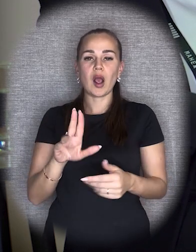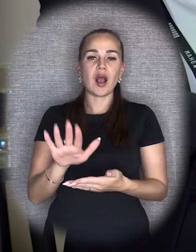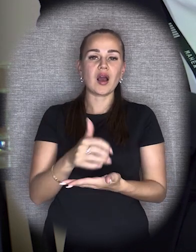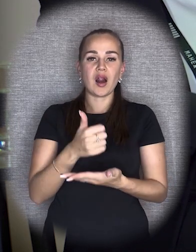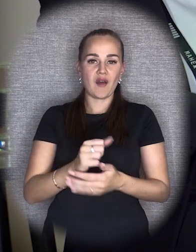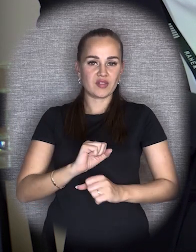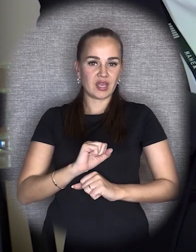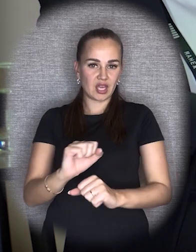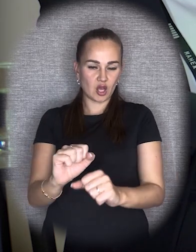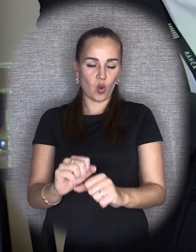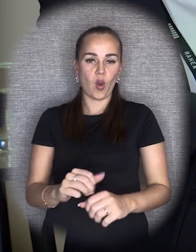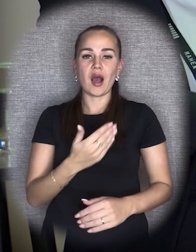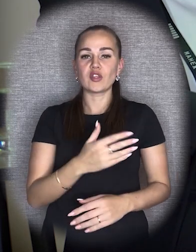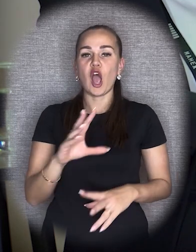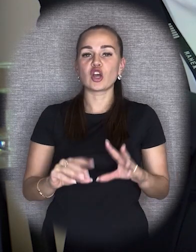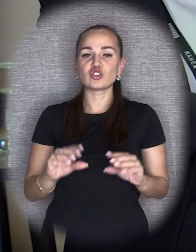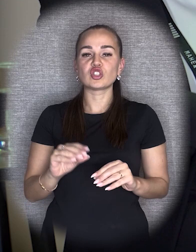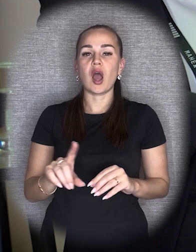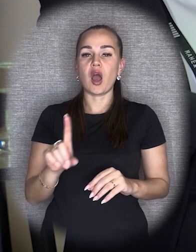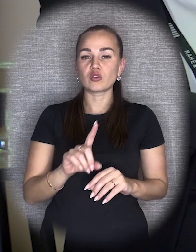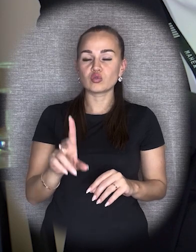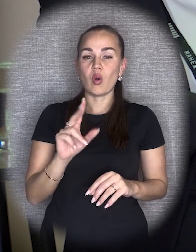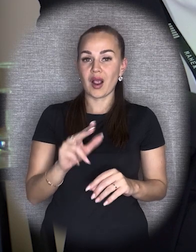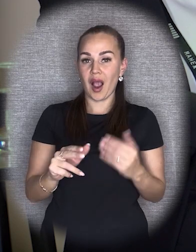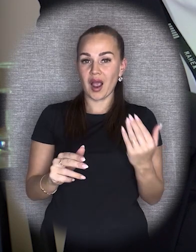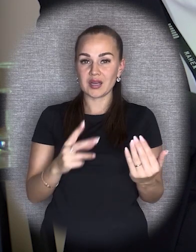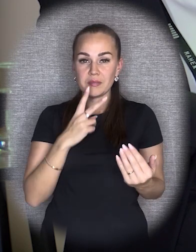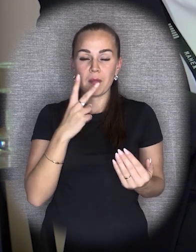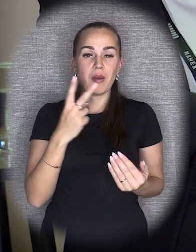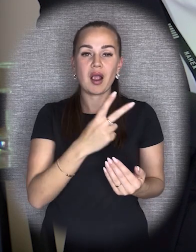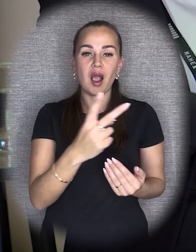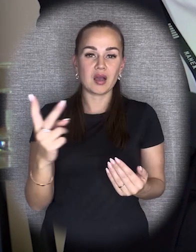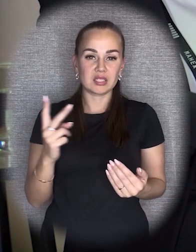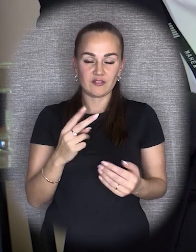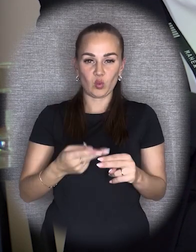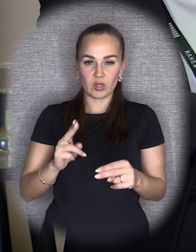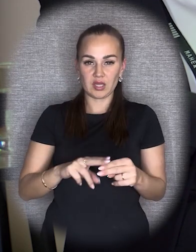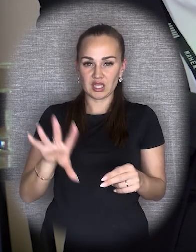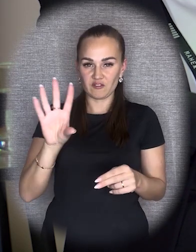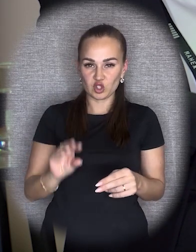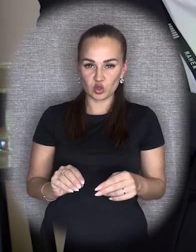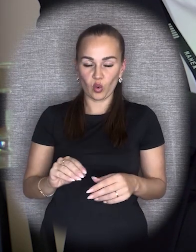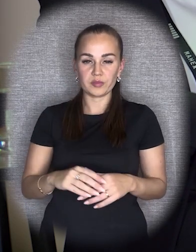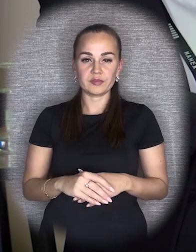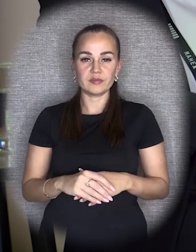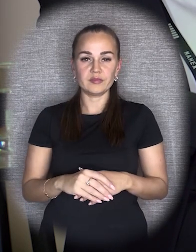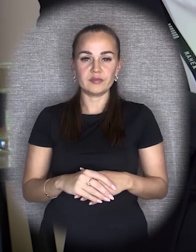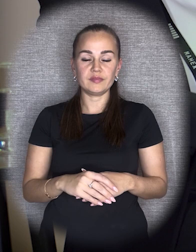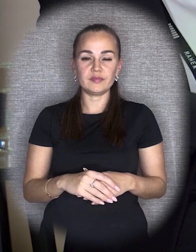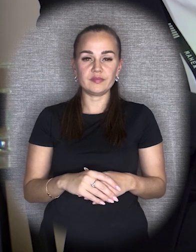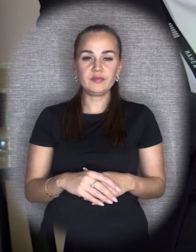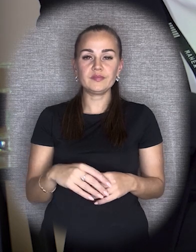я считаю, что вот в том, как мы показываем, не только что мы показываем, но и как мы показываем,